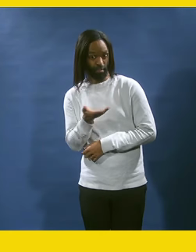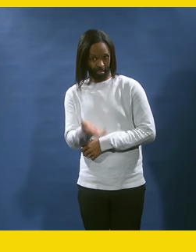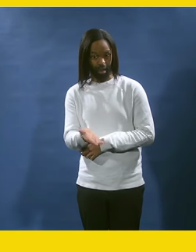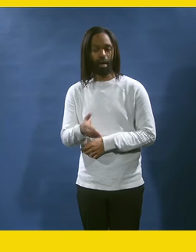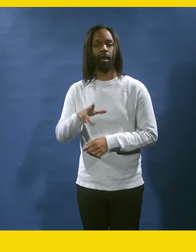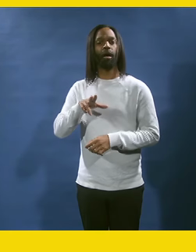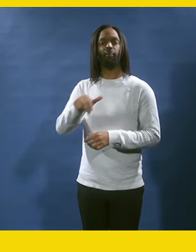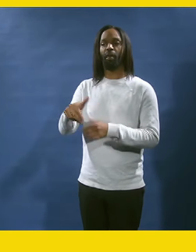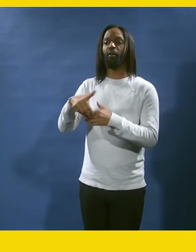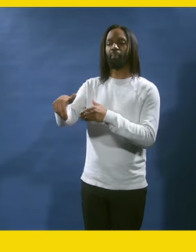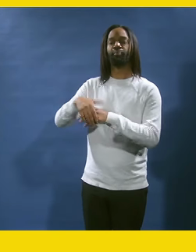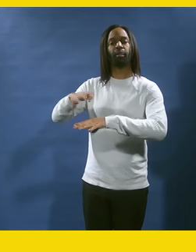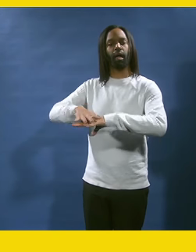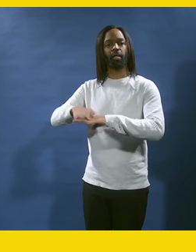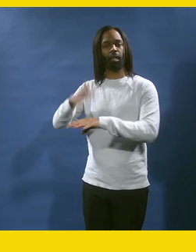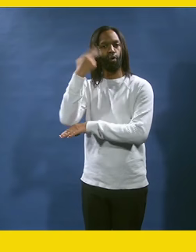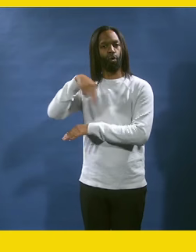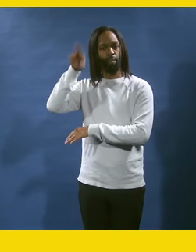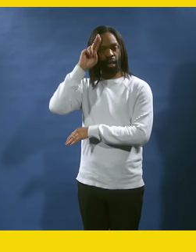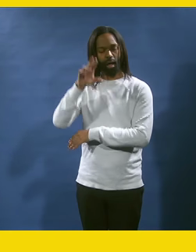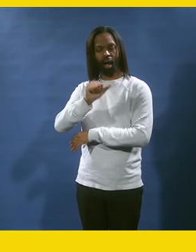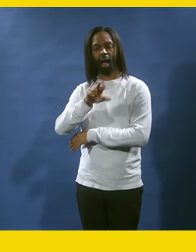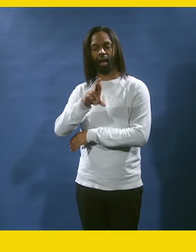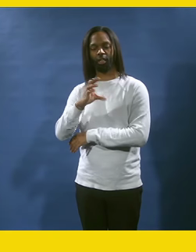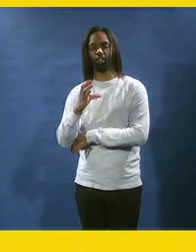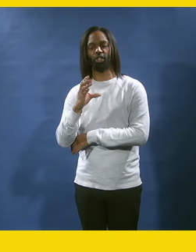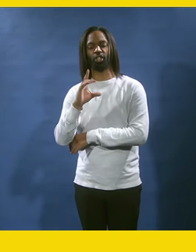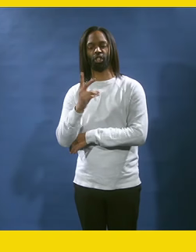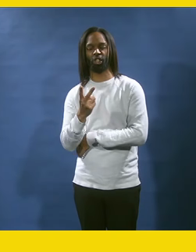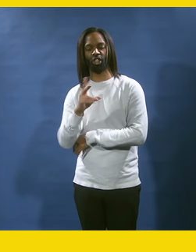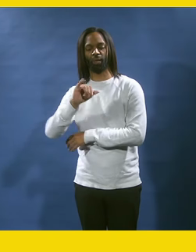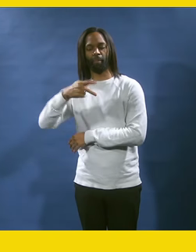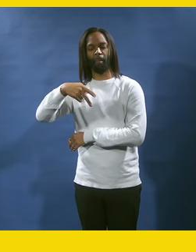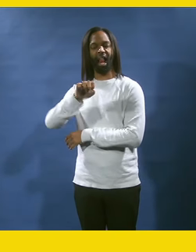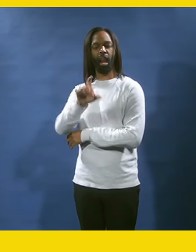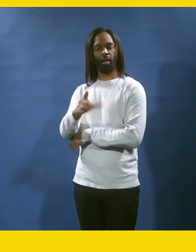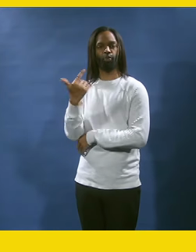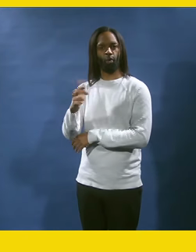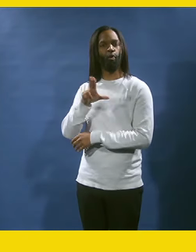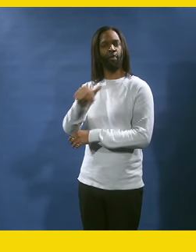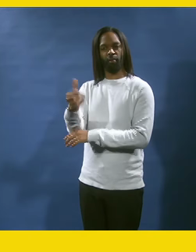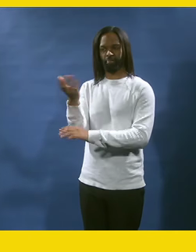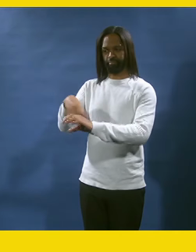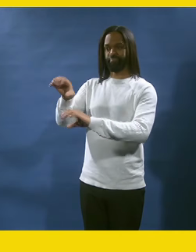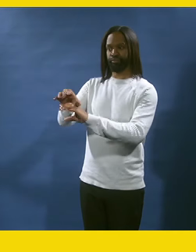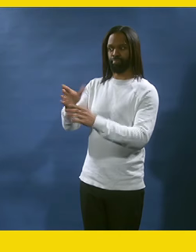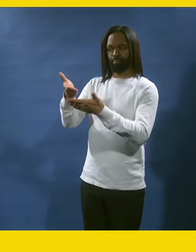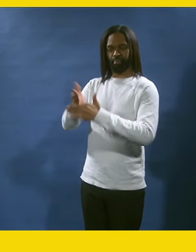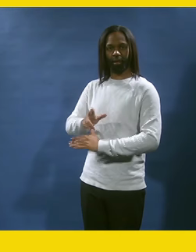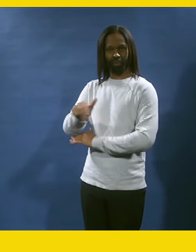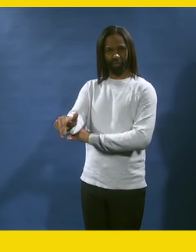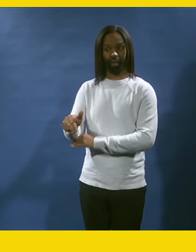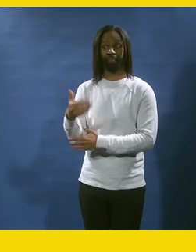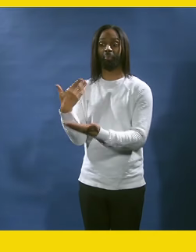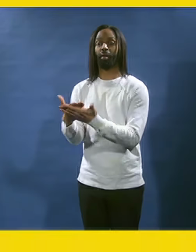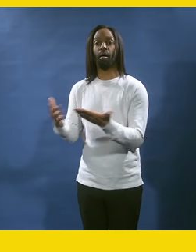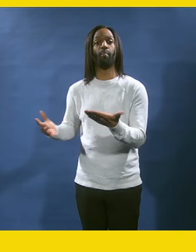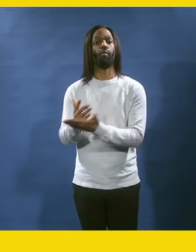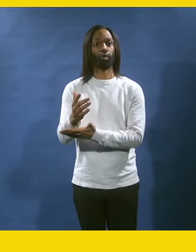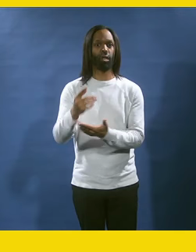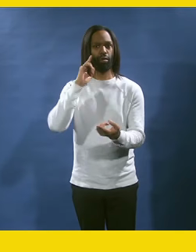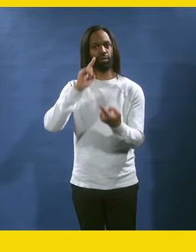Audacieuse dans le quartier européen Archipel 2. Un projet unique, mixte, qui mêle mise à l'abri et